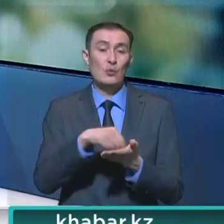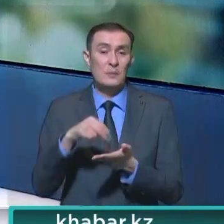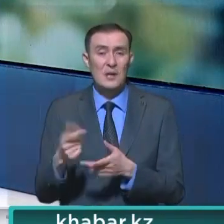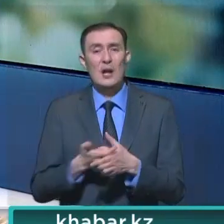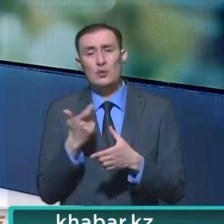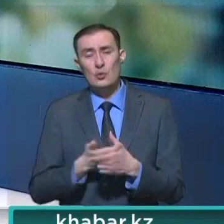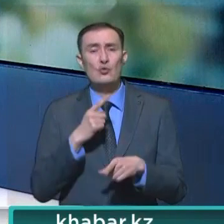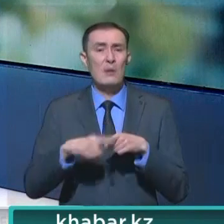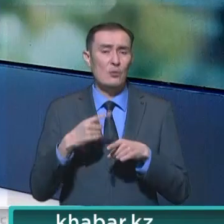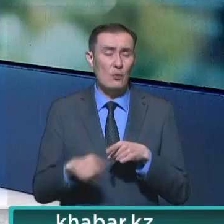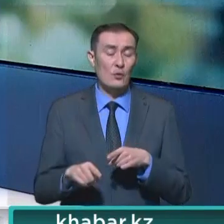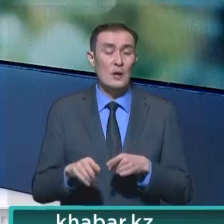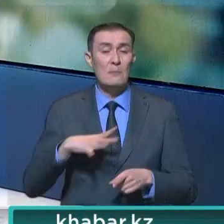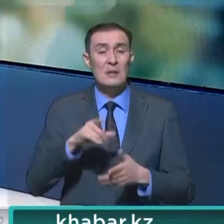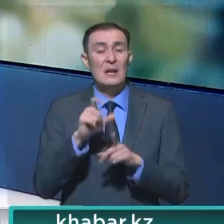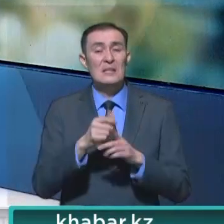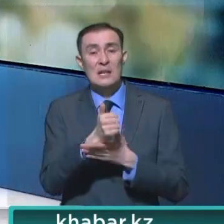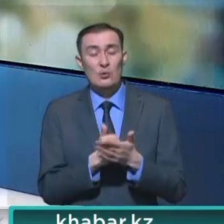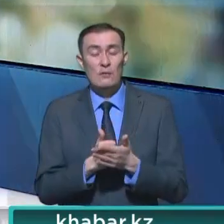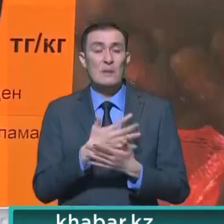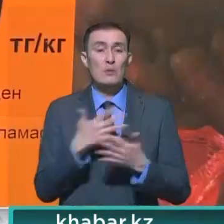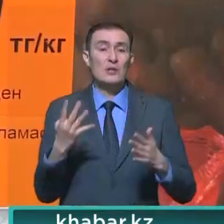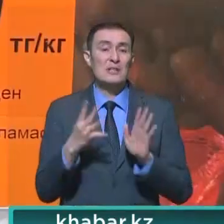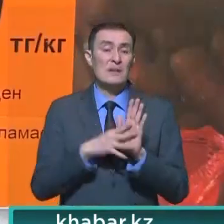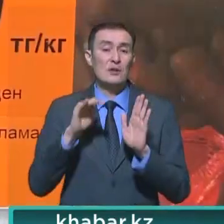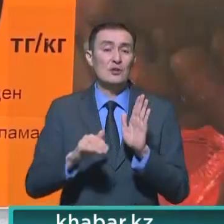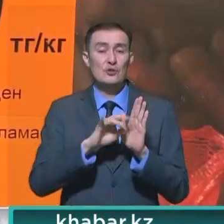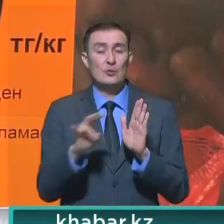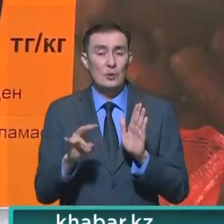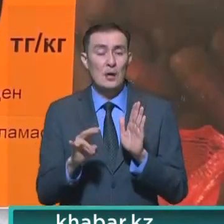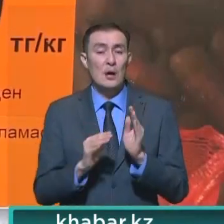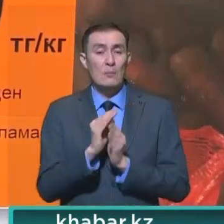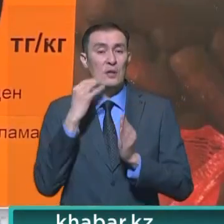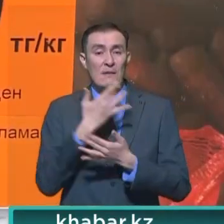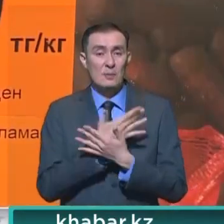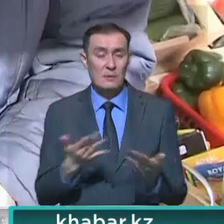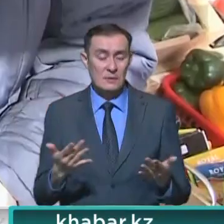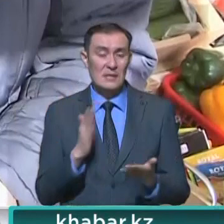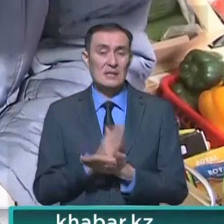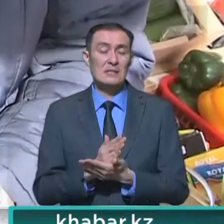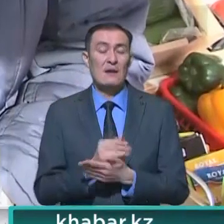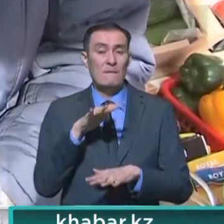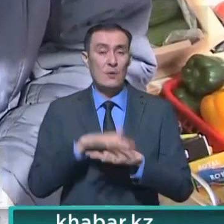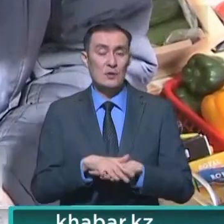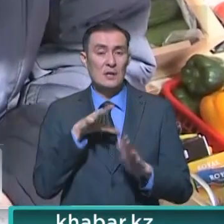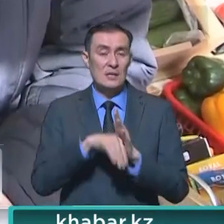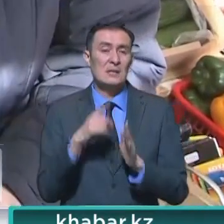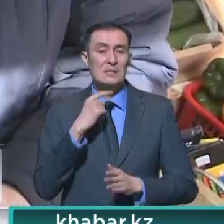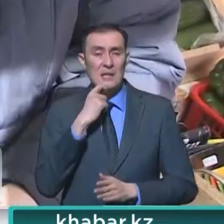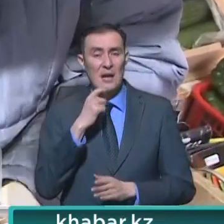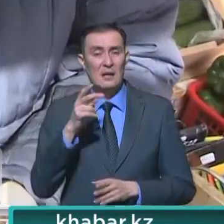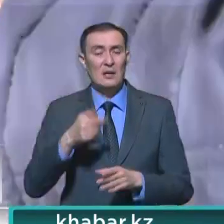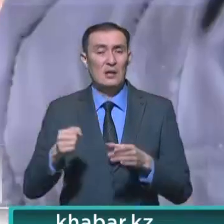купить картофель, морковь. Всего было заготовлено свыше 9 тысяч тонн плодово-овощной продукции. В ассортименте стабфонда также сахар,